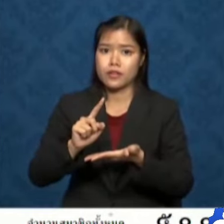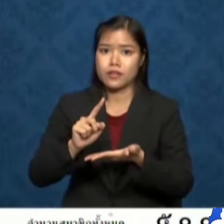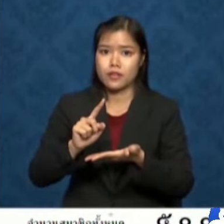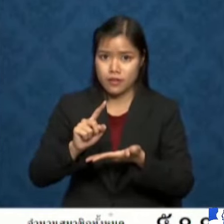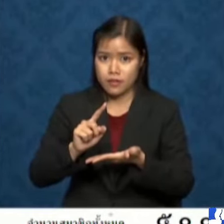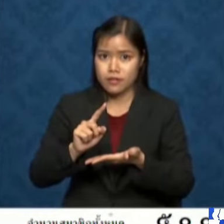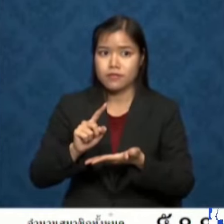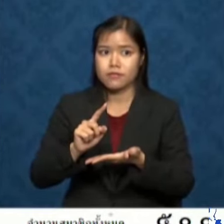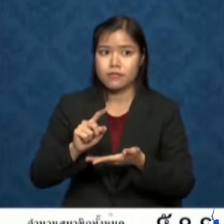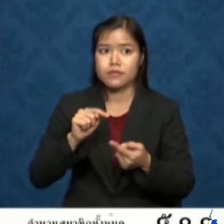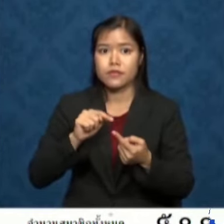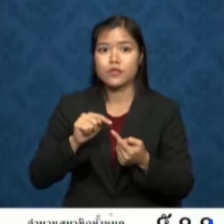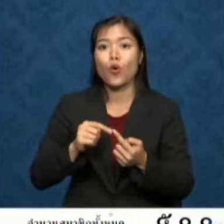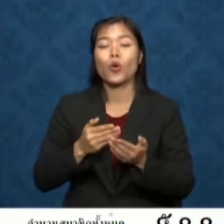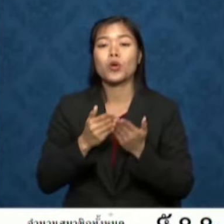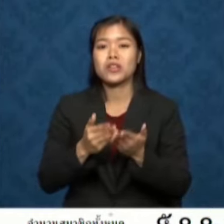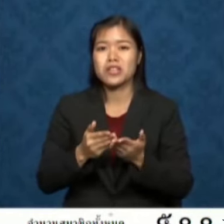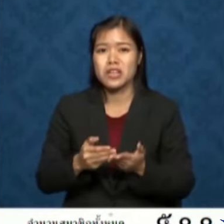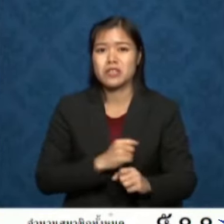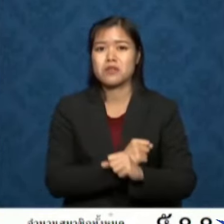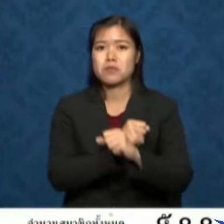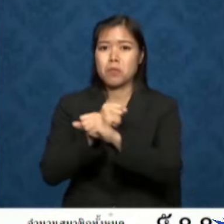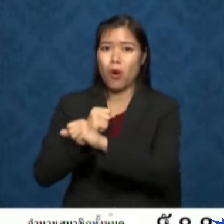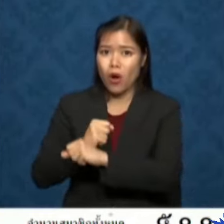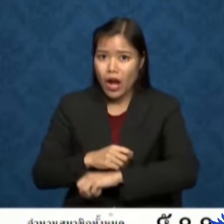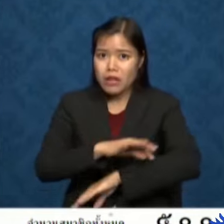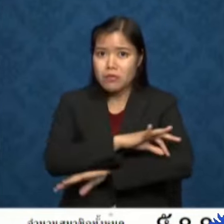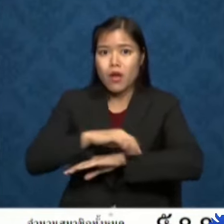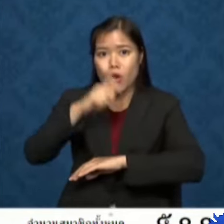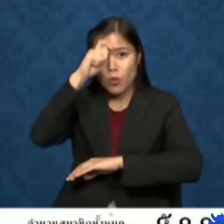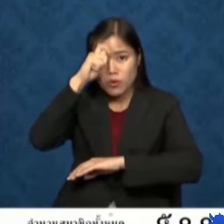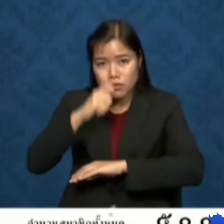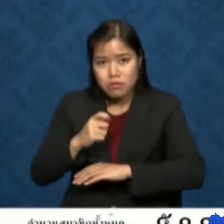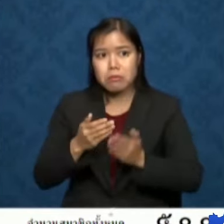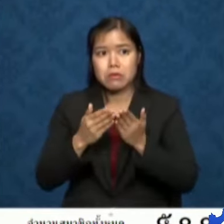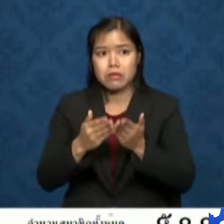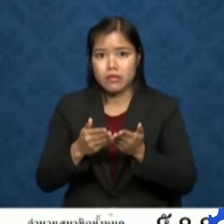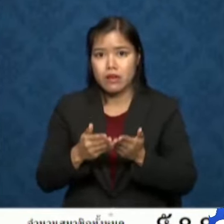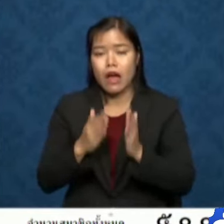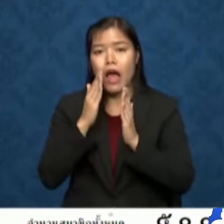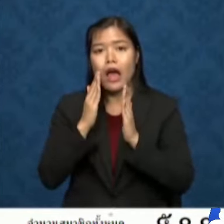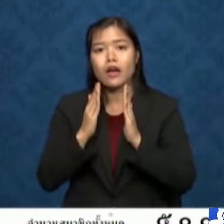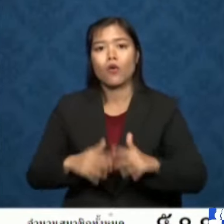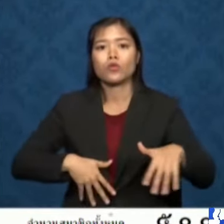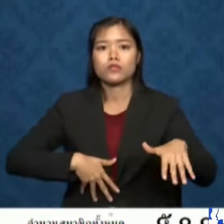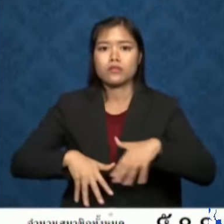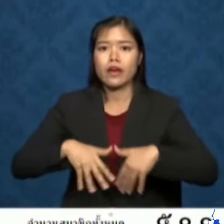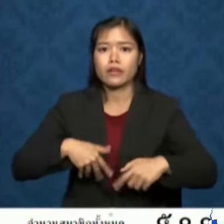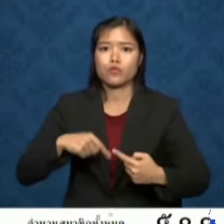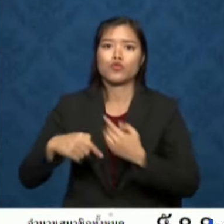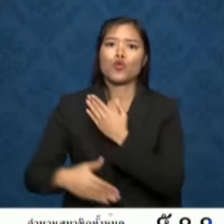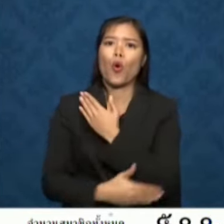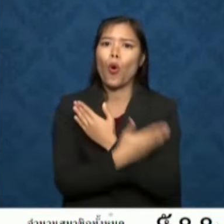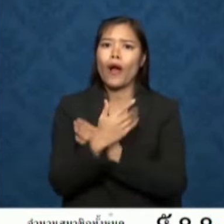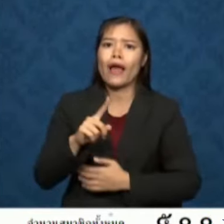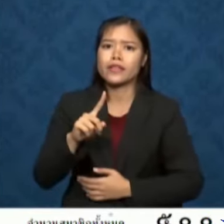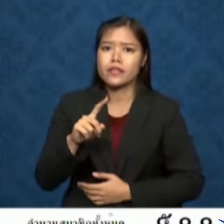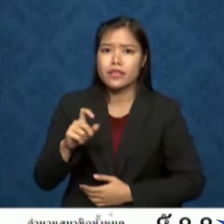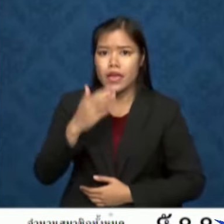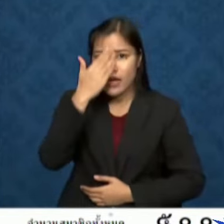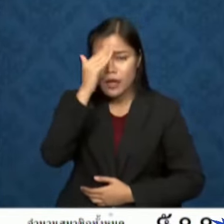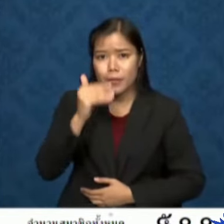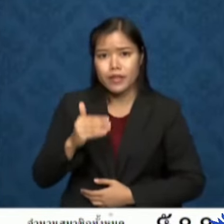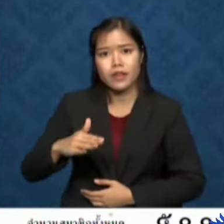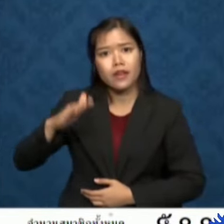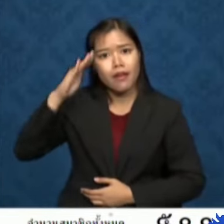อุตสาหกรรมการป้องกันประเทศและวิศวกรรมการต่อเรือของประเทศไทยที่ประชาชนคนใดสูญเสียผลประโยชน์อย่างมหาศาลเพราะธรลูก